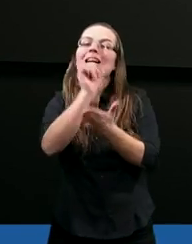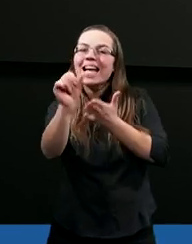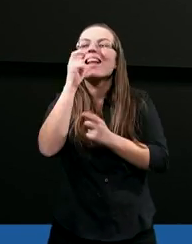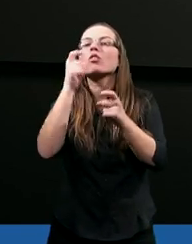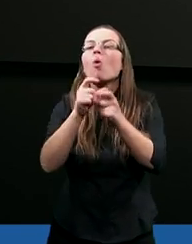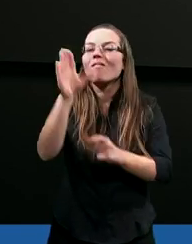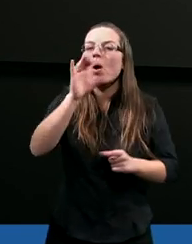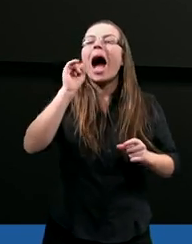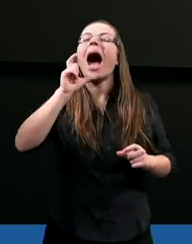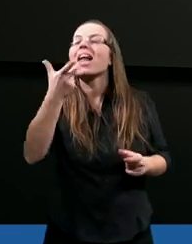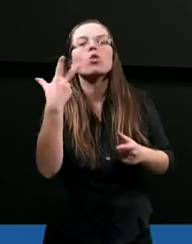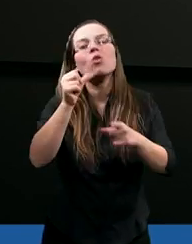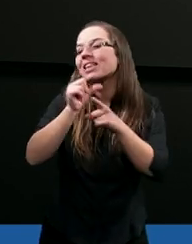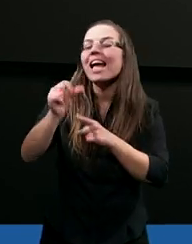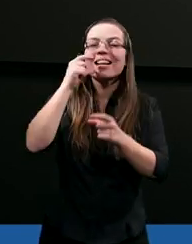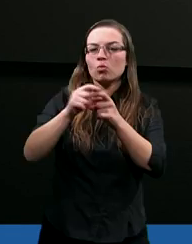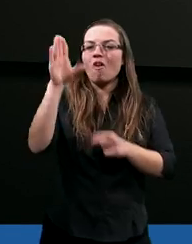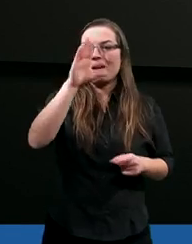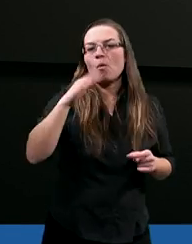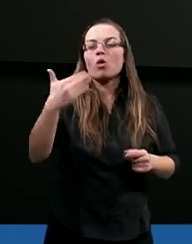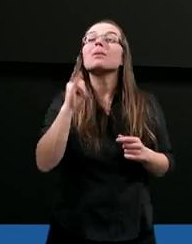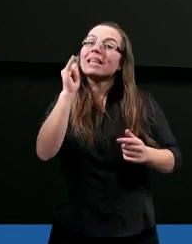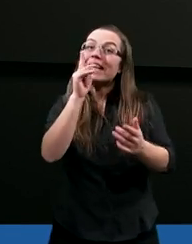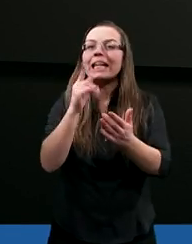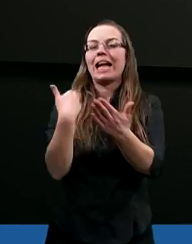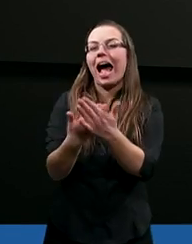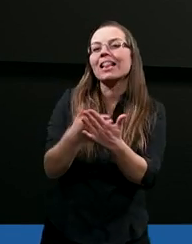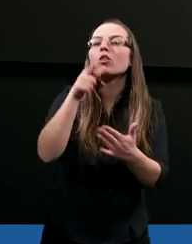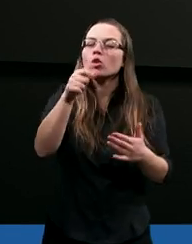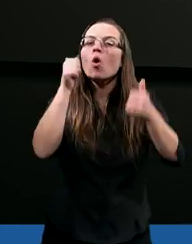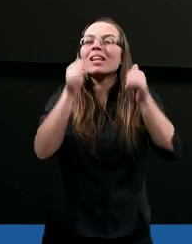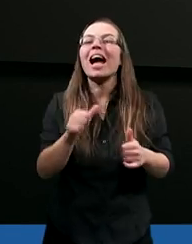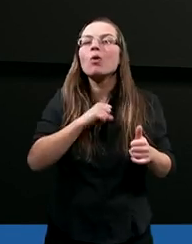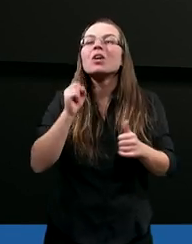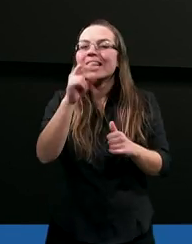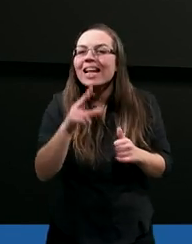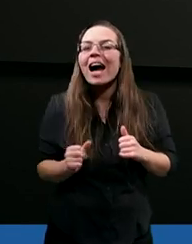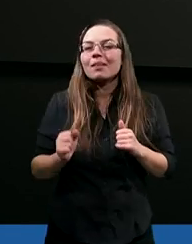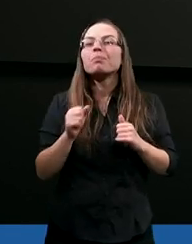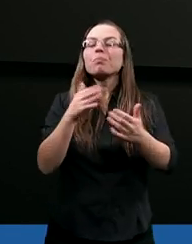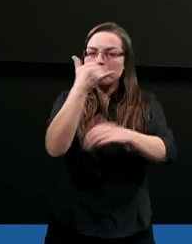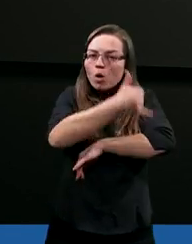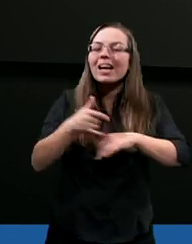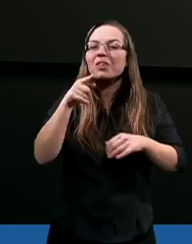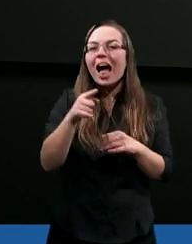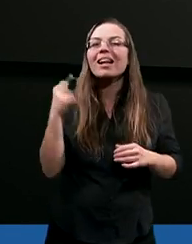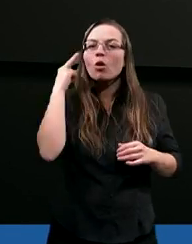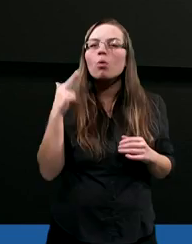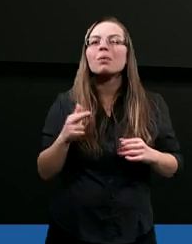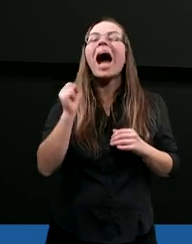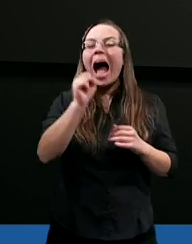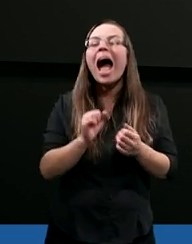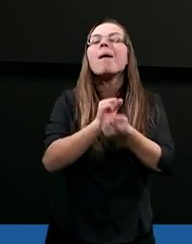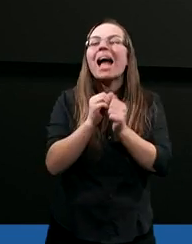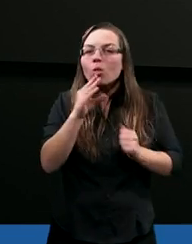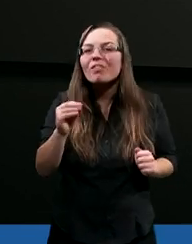Bożym, a co nie jest Słowem Bożym. I dlatego zostało słusznie podkreślone i podkreślamy to, a